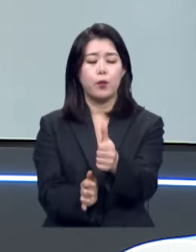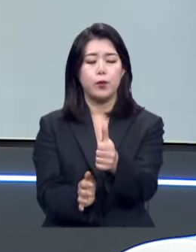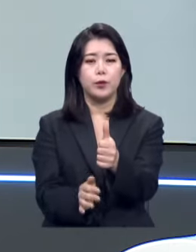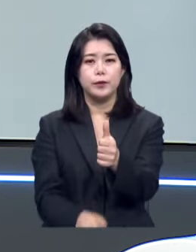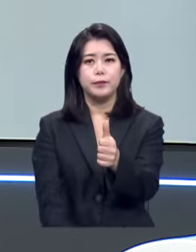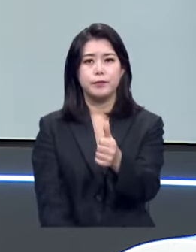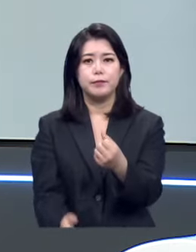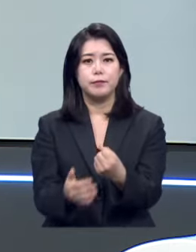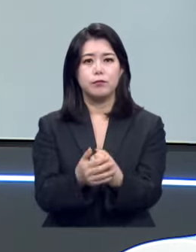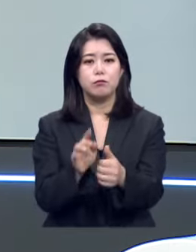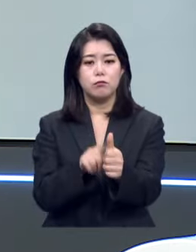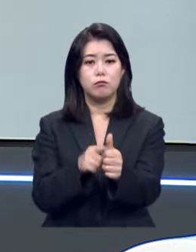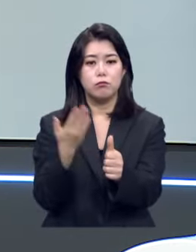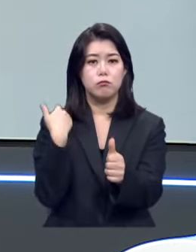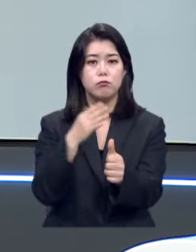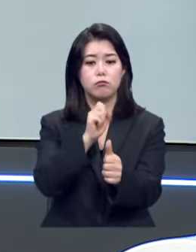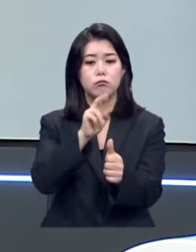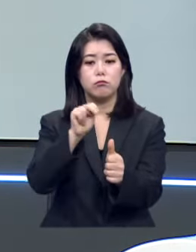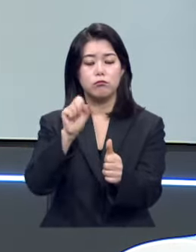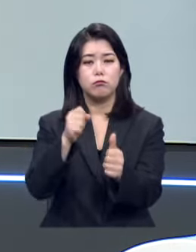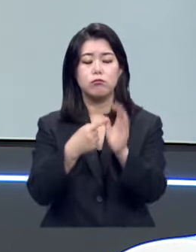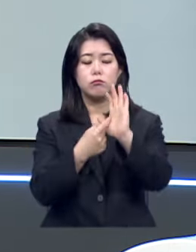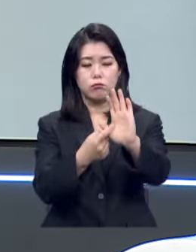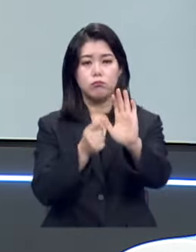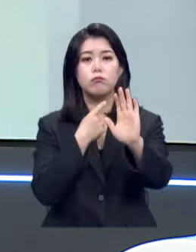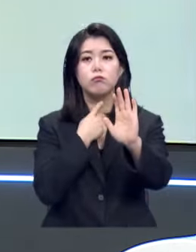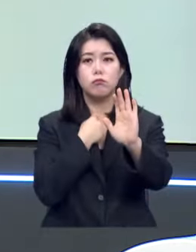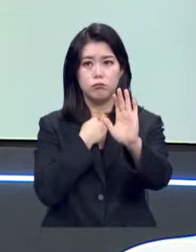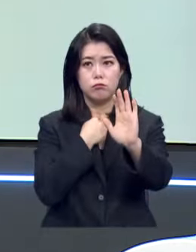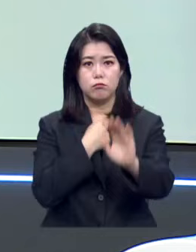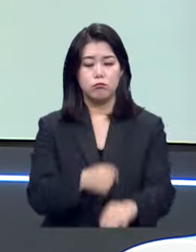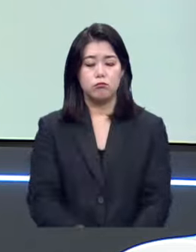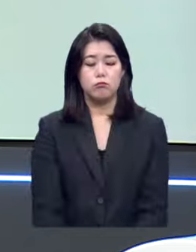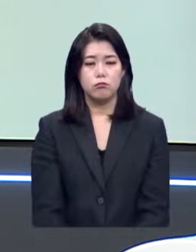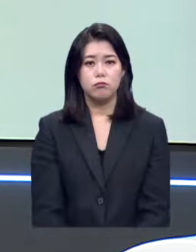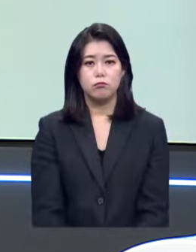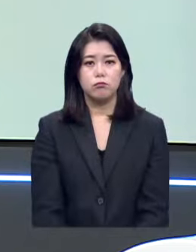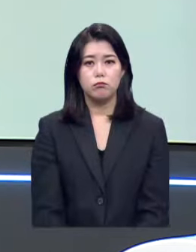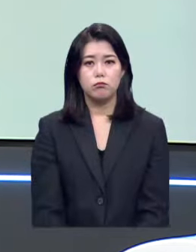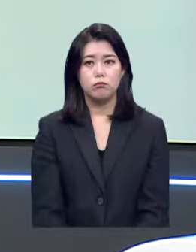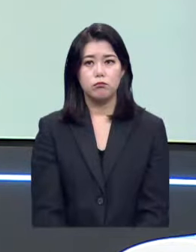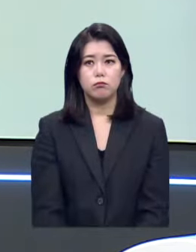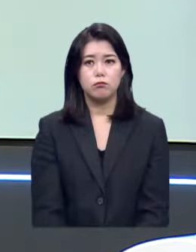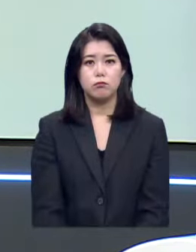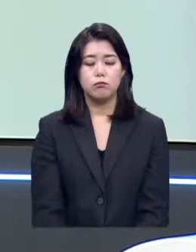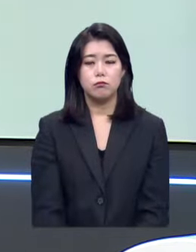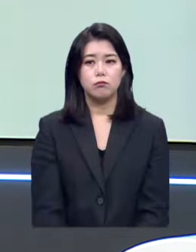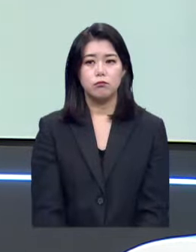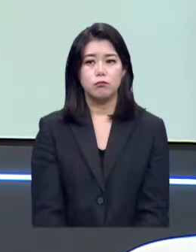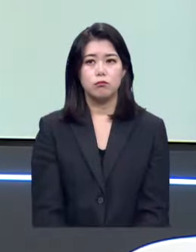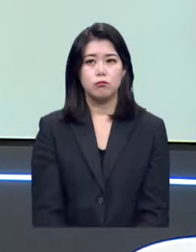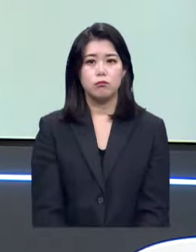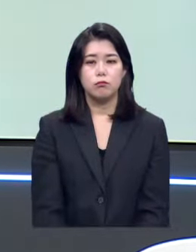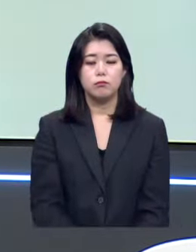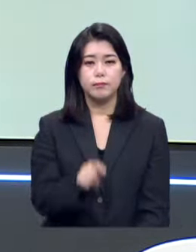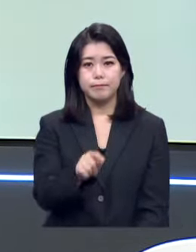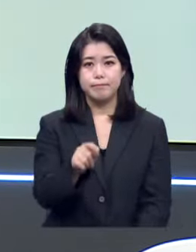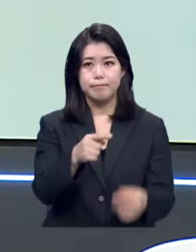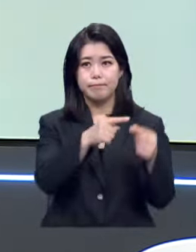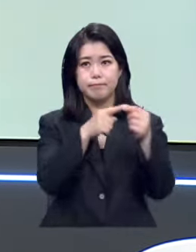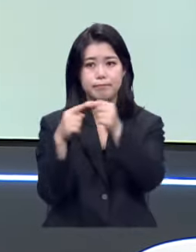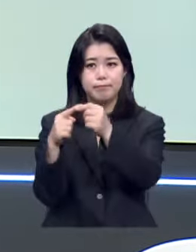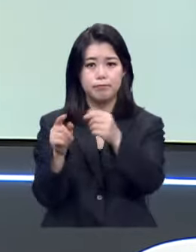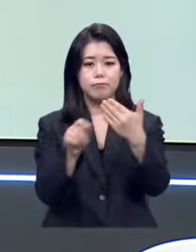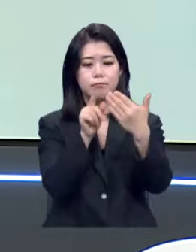대표가 자기 sns 그런 걸 올렸잖아요 라고 얘기를 해요 어떤 글이냐 이걸 지금 얘기를 합니다이 글이